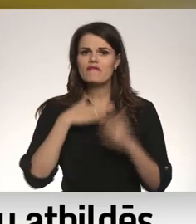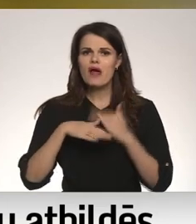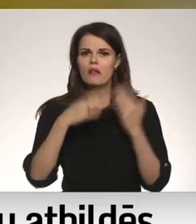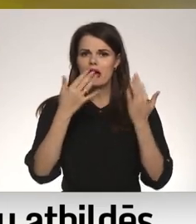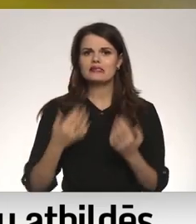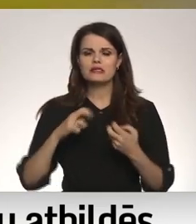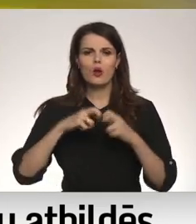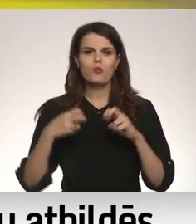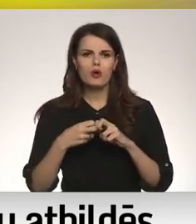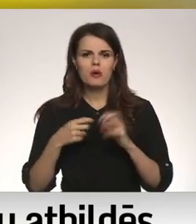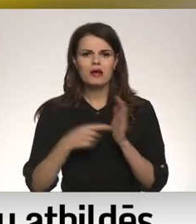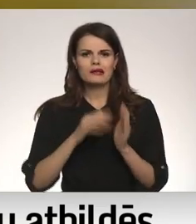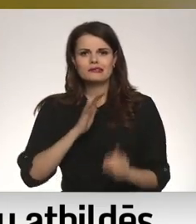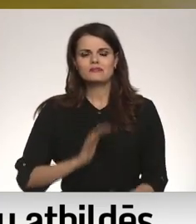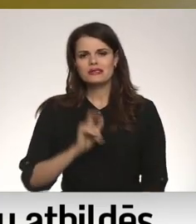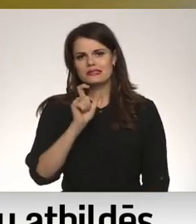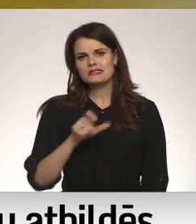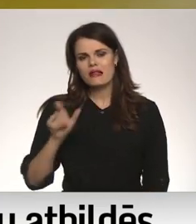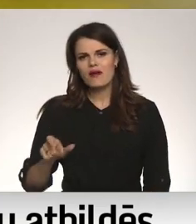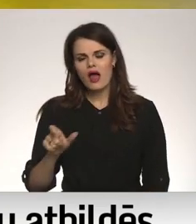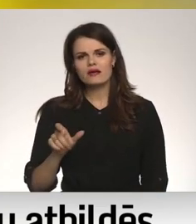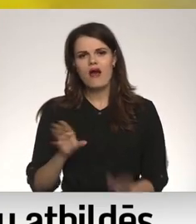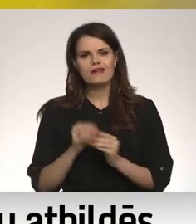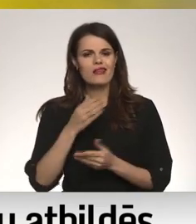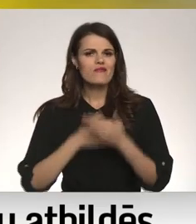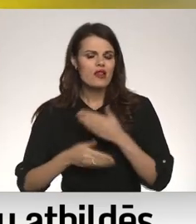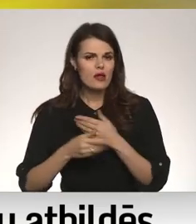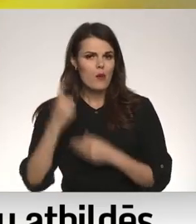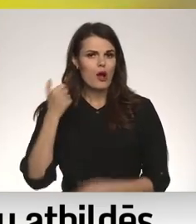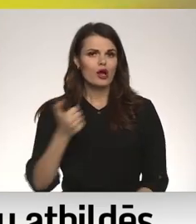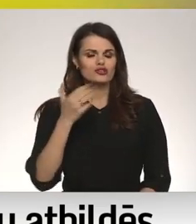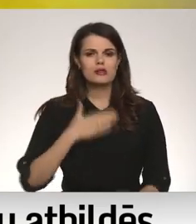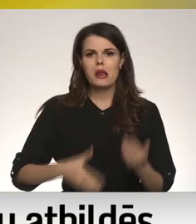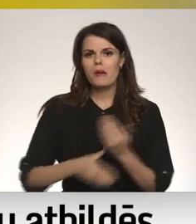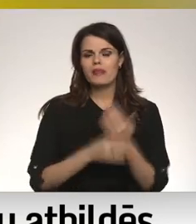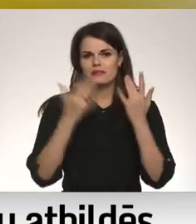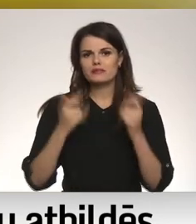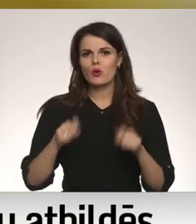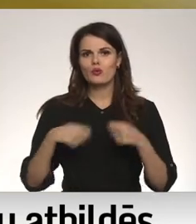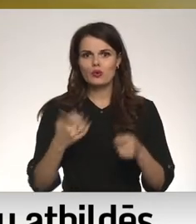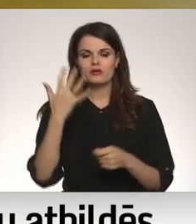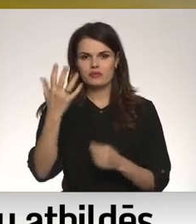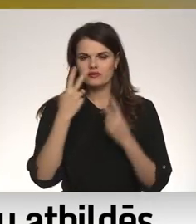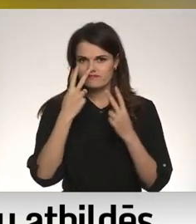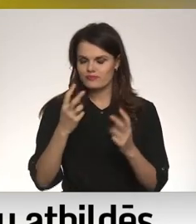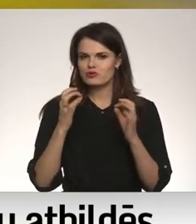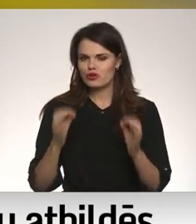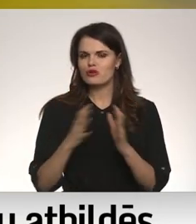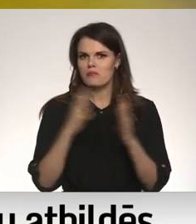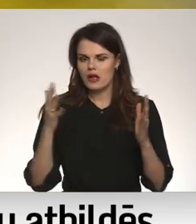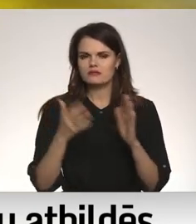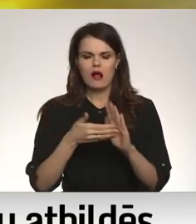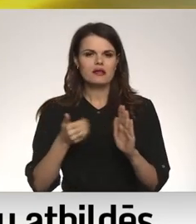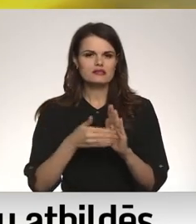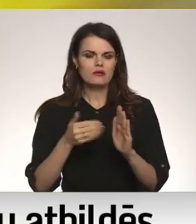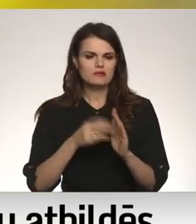problēmas, ar kādām spiest sadzīvot cilvēki ar invaliditāti, pērnā gada labdarības maratonā dod 5 izrādījās milzīga. Tika saziedota